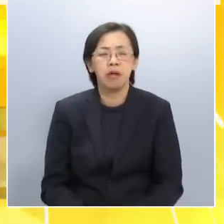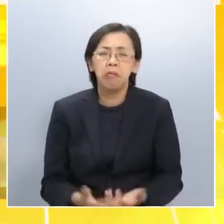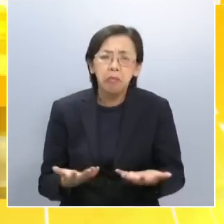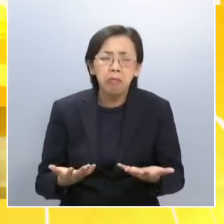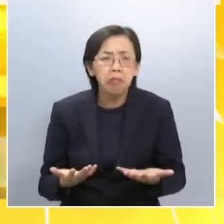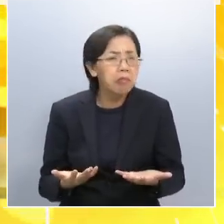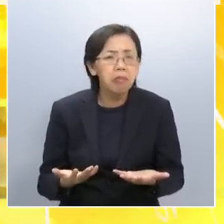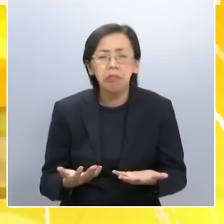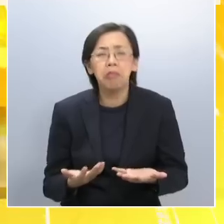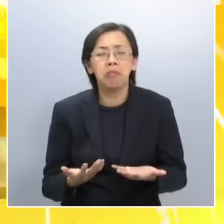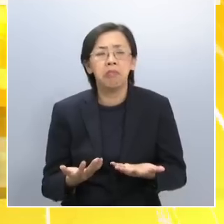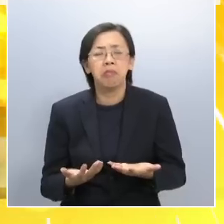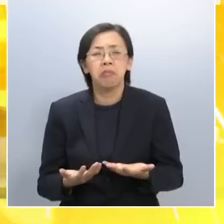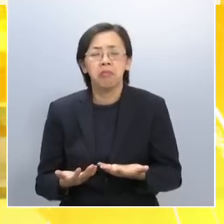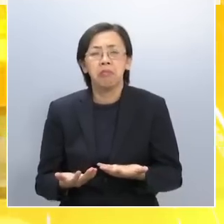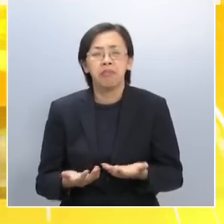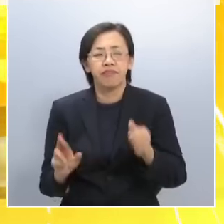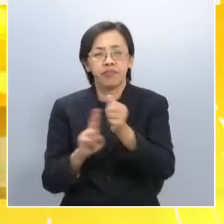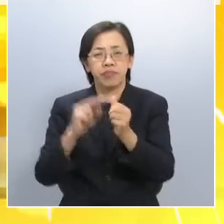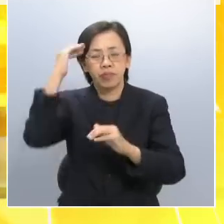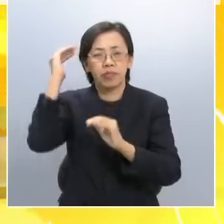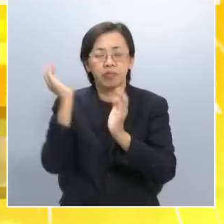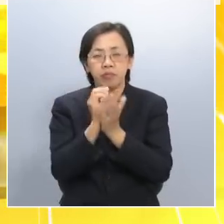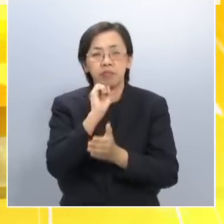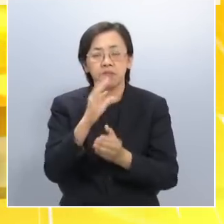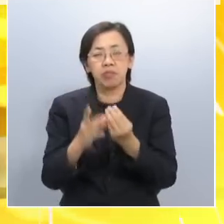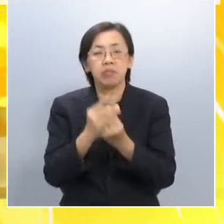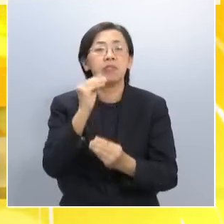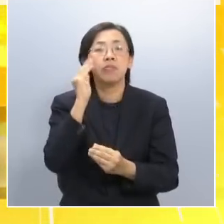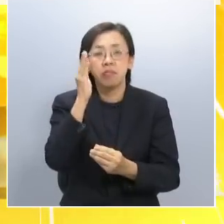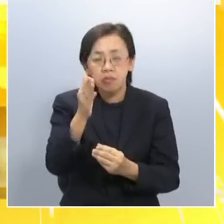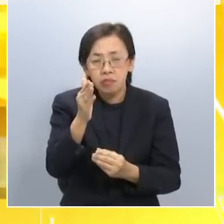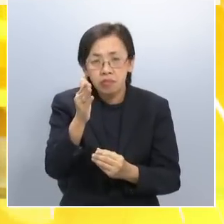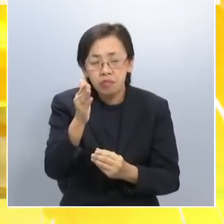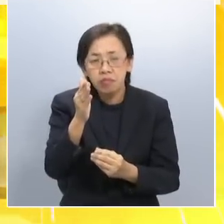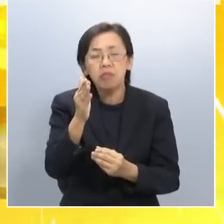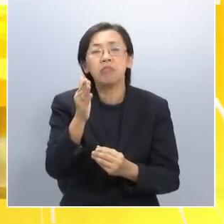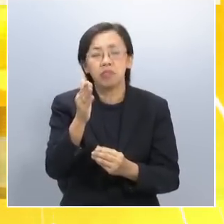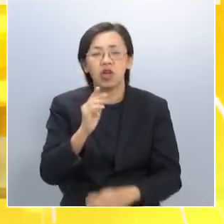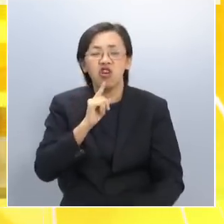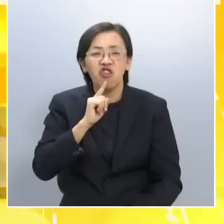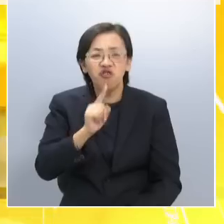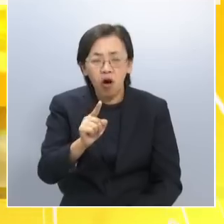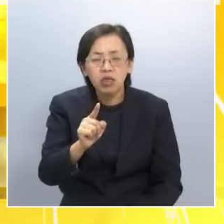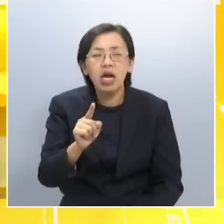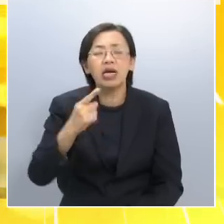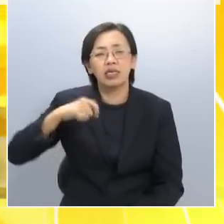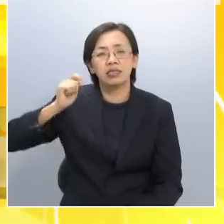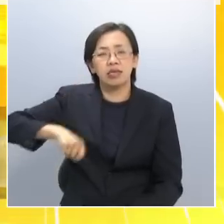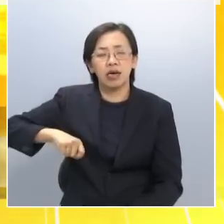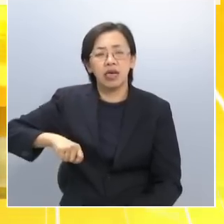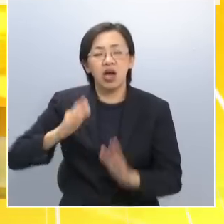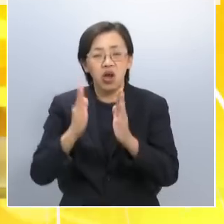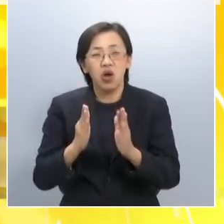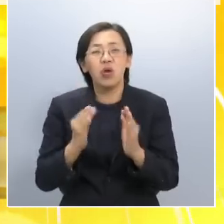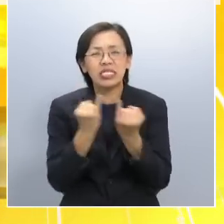ยขณะเดียวกันรองโจ๊กยังบอกว่าสัปดาห์หน้าเตรียมจะแจ้งข้อหาขอศาลออกหมายจับคนใกล้ชิด